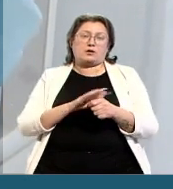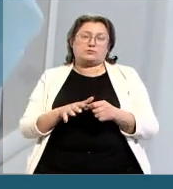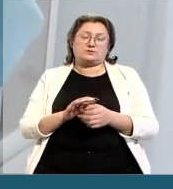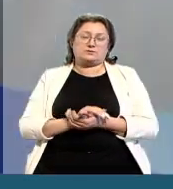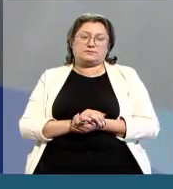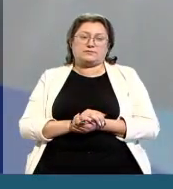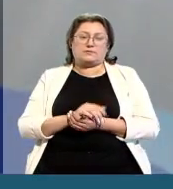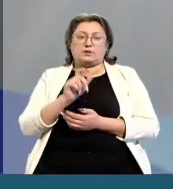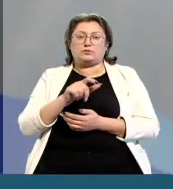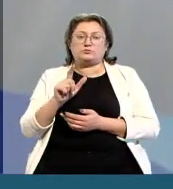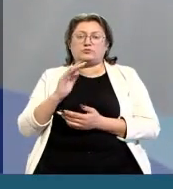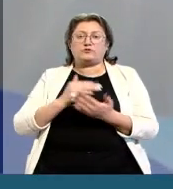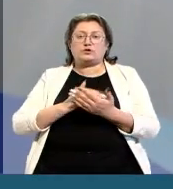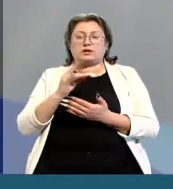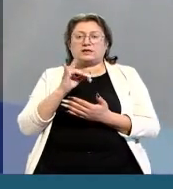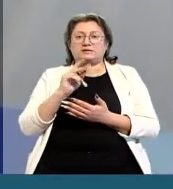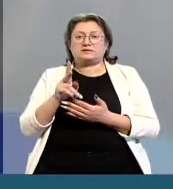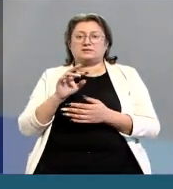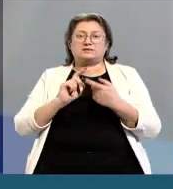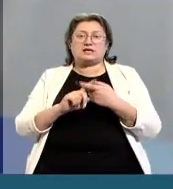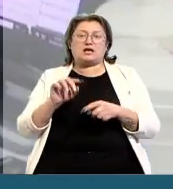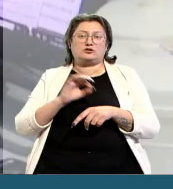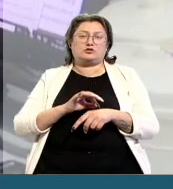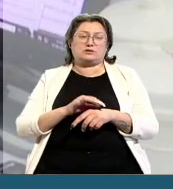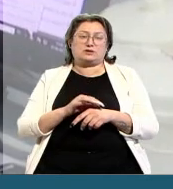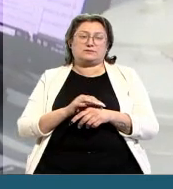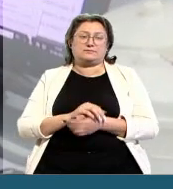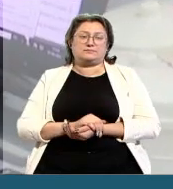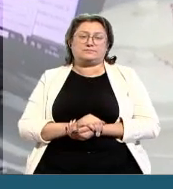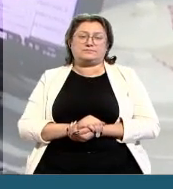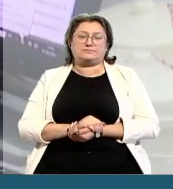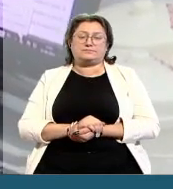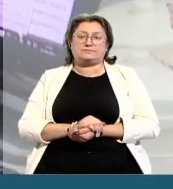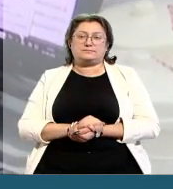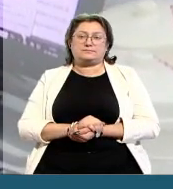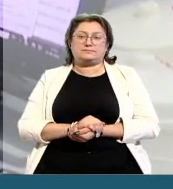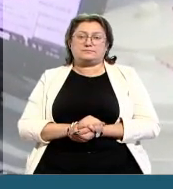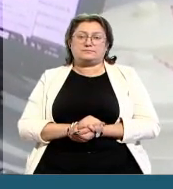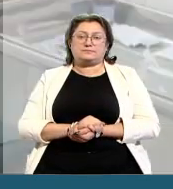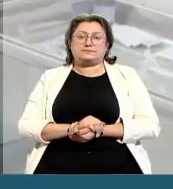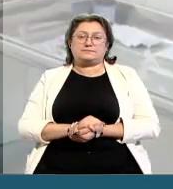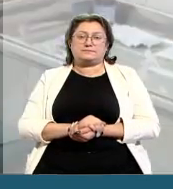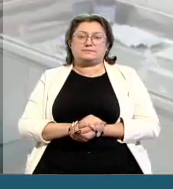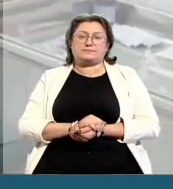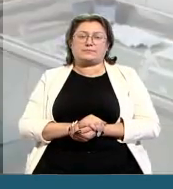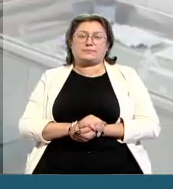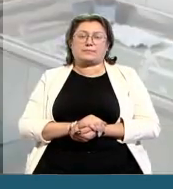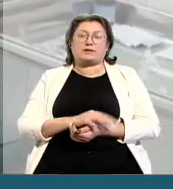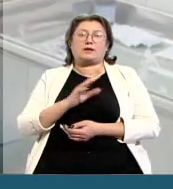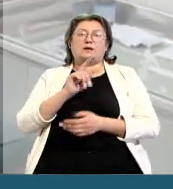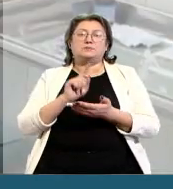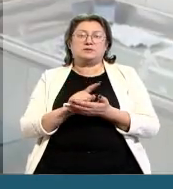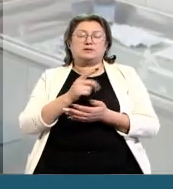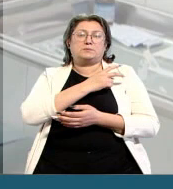халықты вакцинациялауда және ревакцинациялауда ұйымдастыру әрі іске асыру жалғасып жатыр. Атап айтқанда, қазір бірінші доза